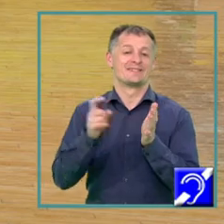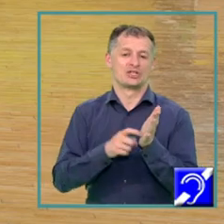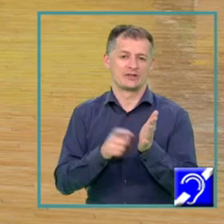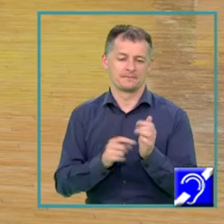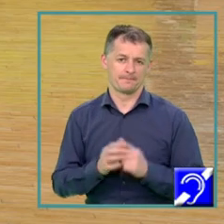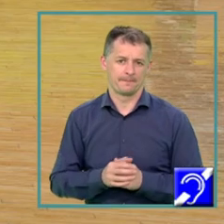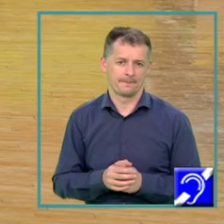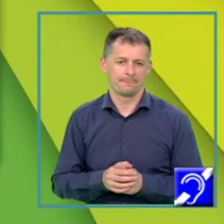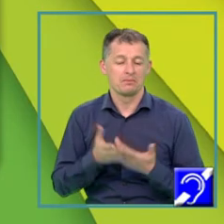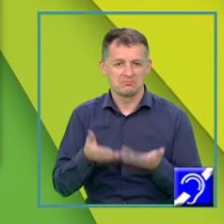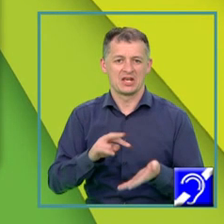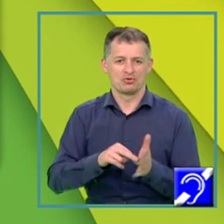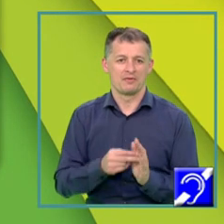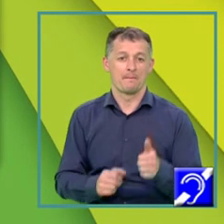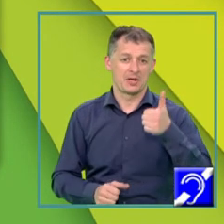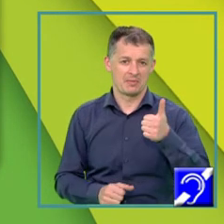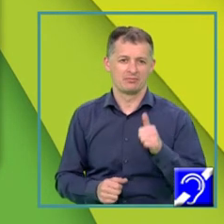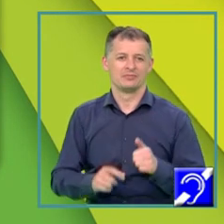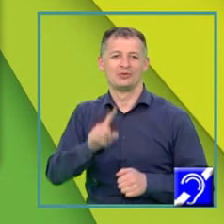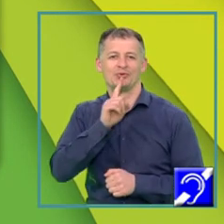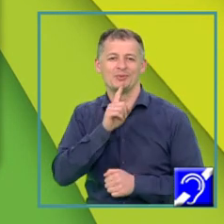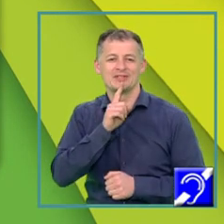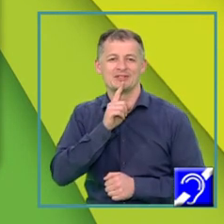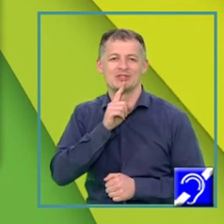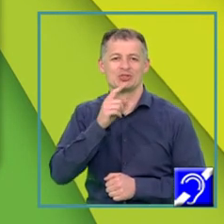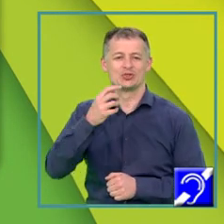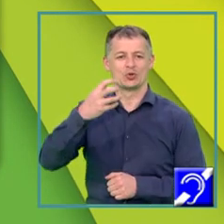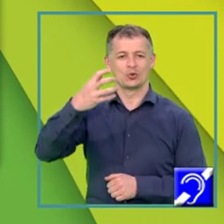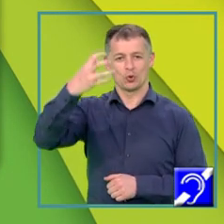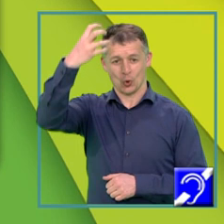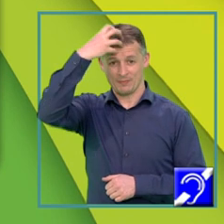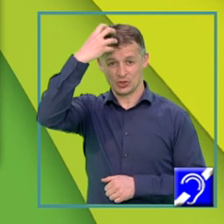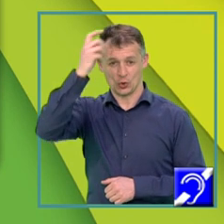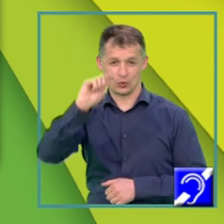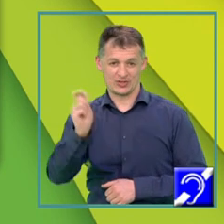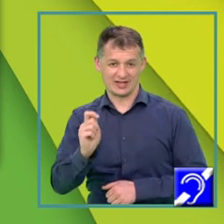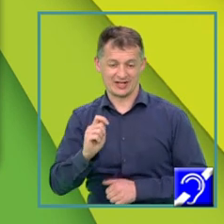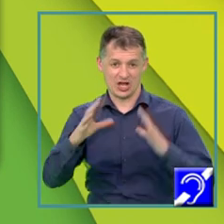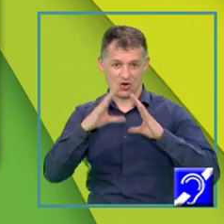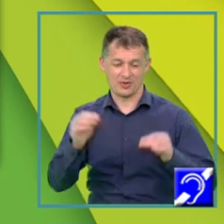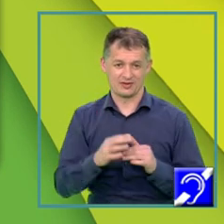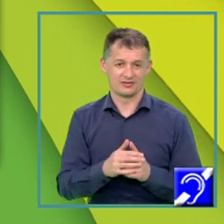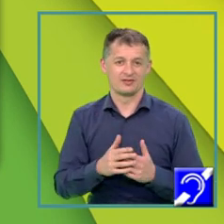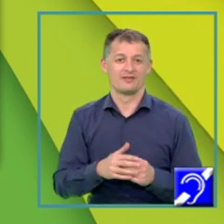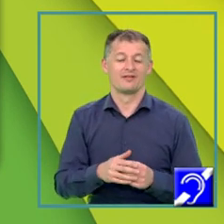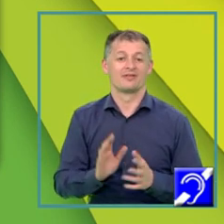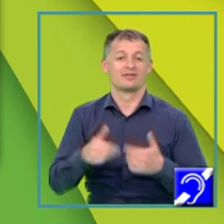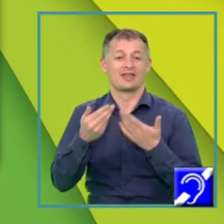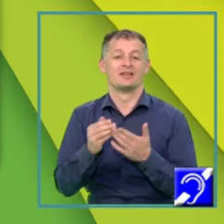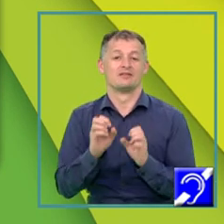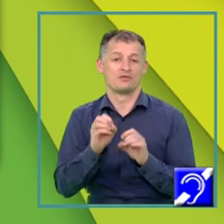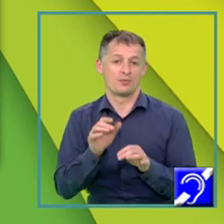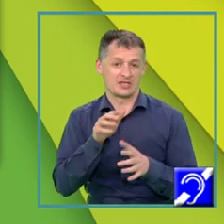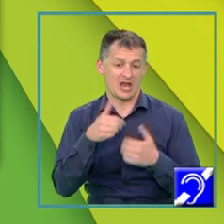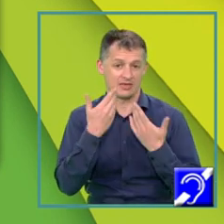Să le rezolvăm. Prima cerință: numiți domnitorul țării românești, deci este limitativ, precizat în sursa dată.